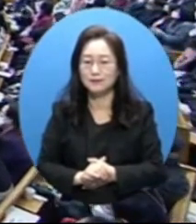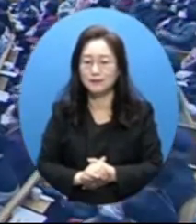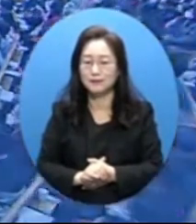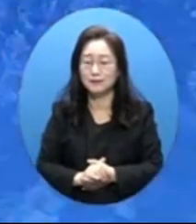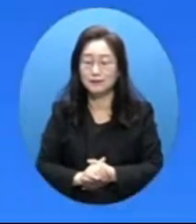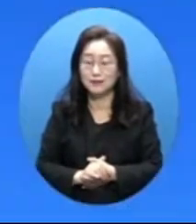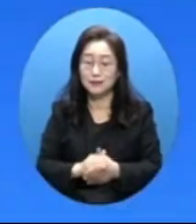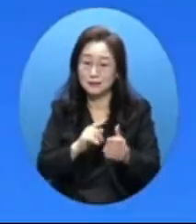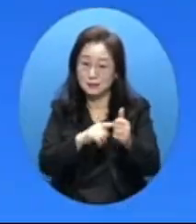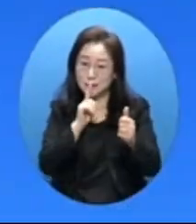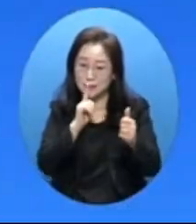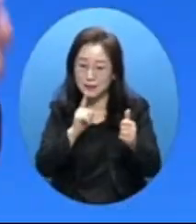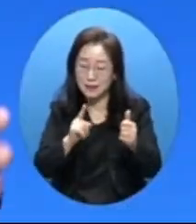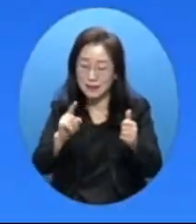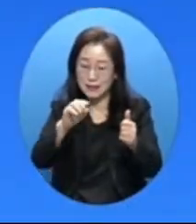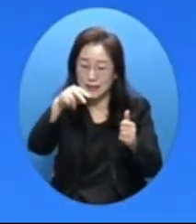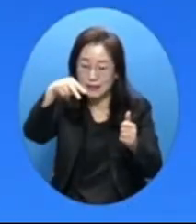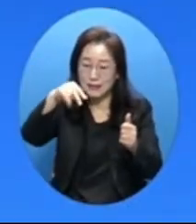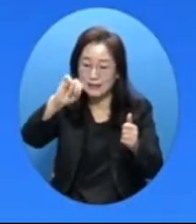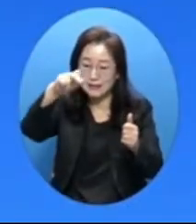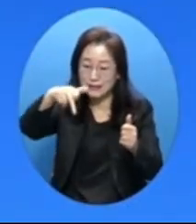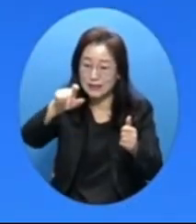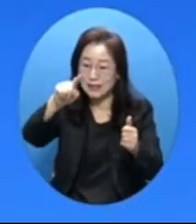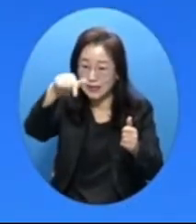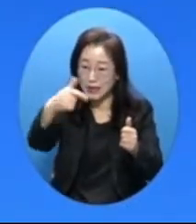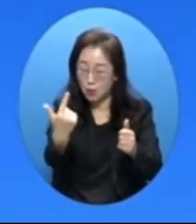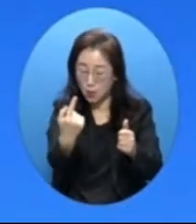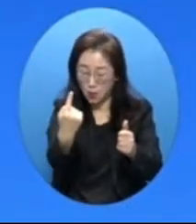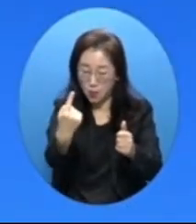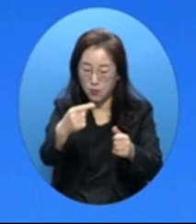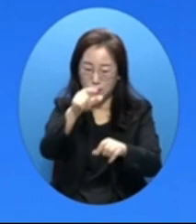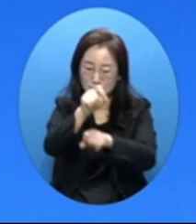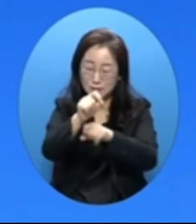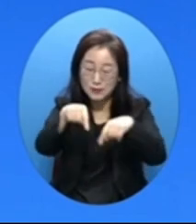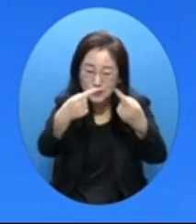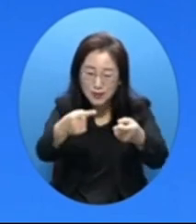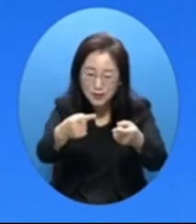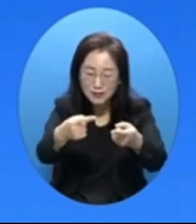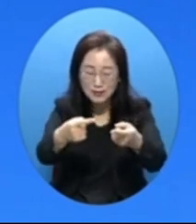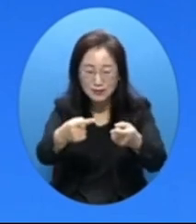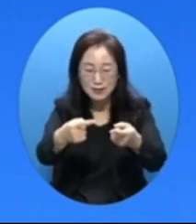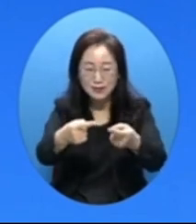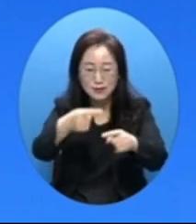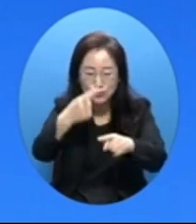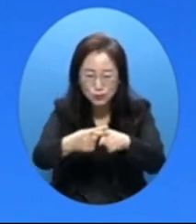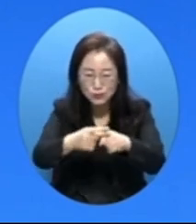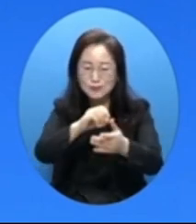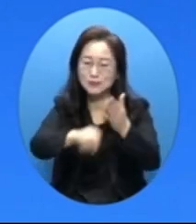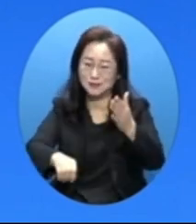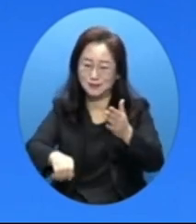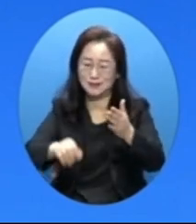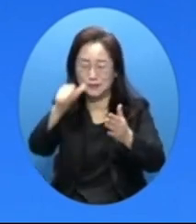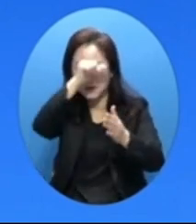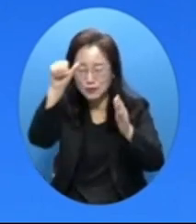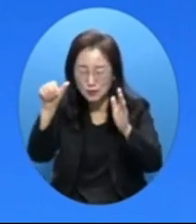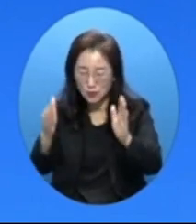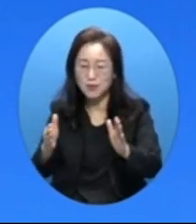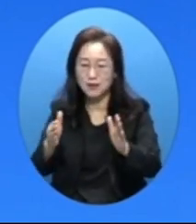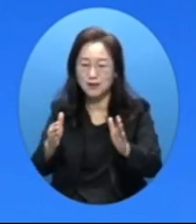그는 잠시 시카고가 있는 회사에 취직을 했다가 내 남은 요새 주식에 바치기 원합니다 그래서